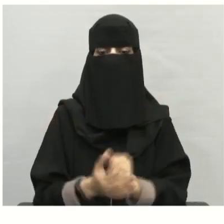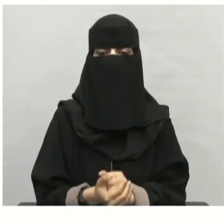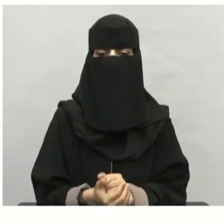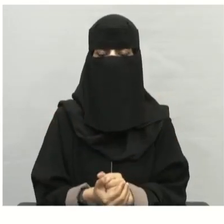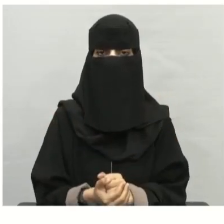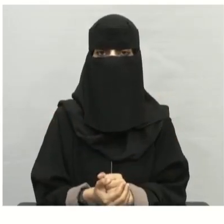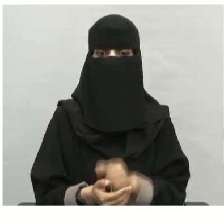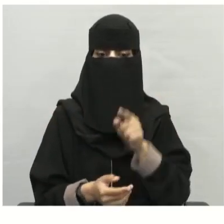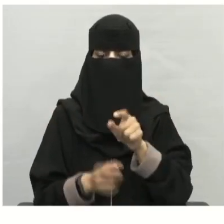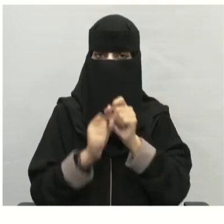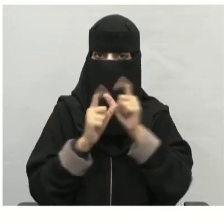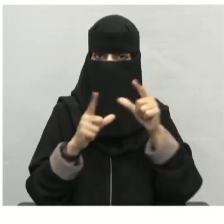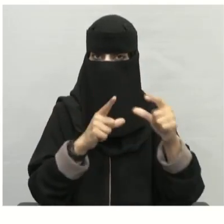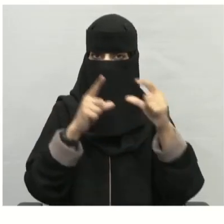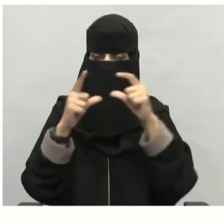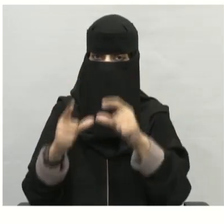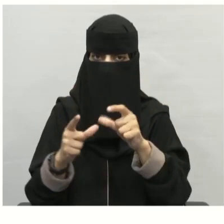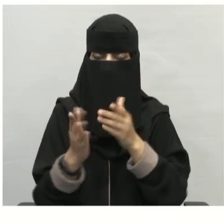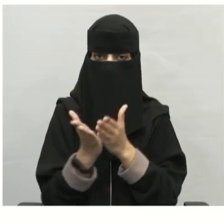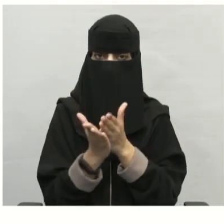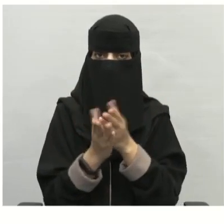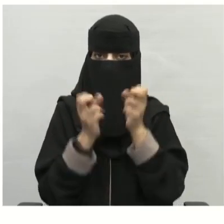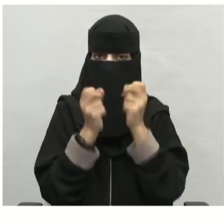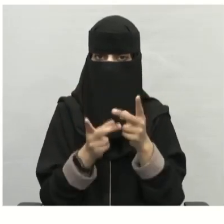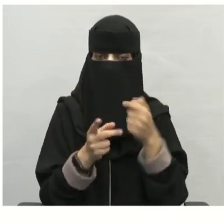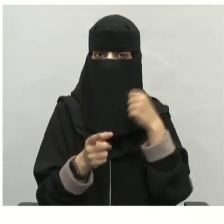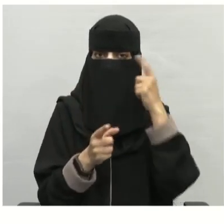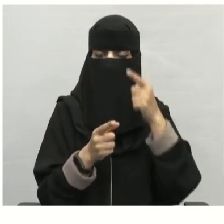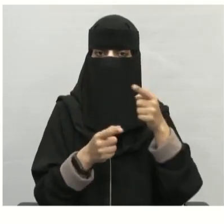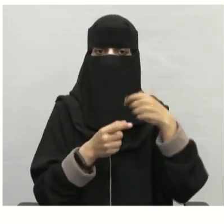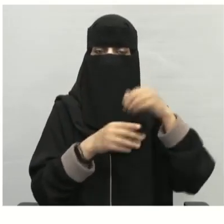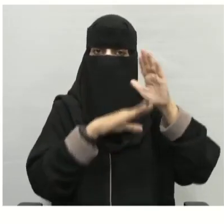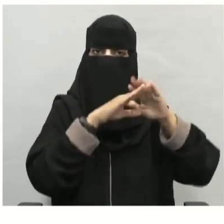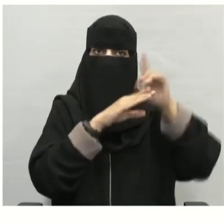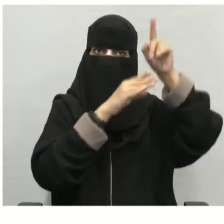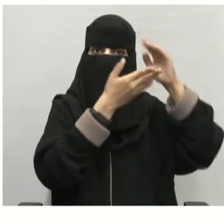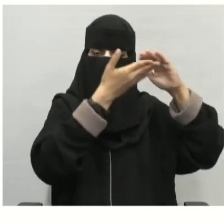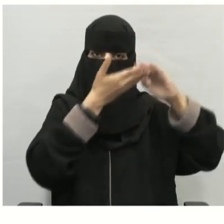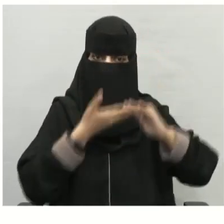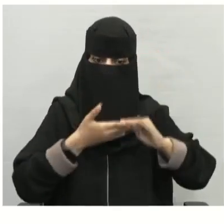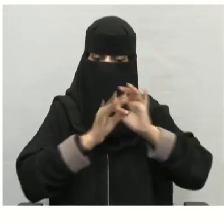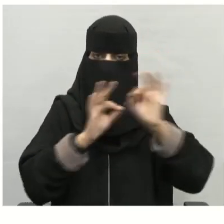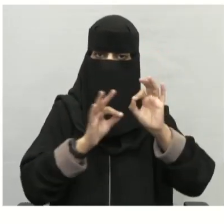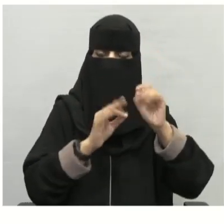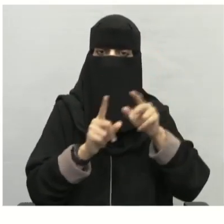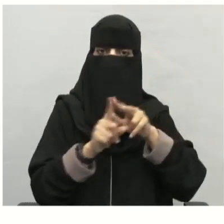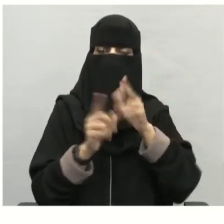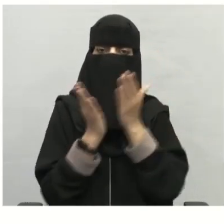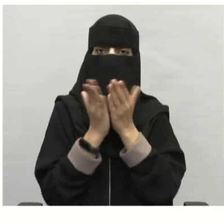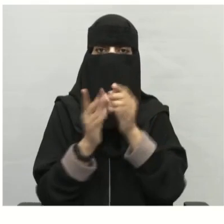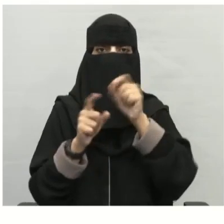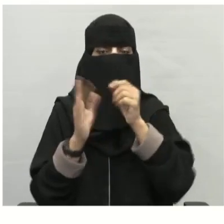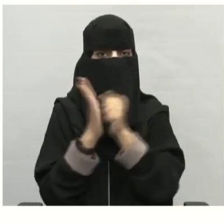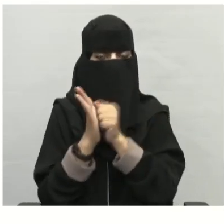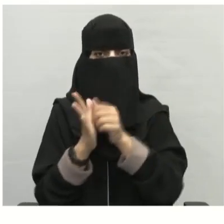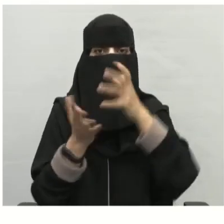اذا من هذه او من هذا المنطلق الاستعانه بالله اواجه باذن الله التنمر في مدرستي في